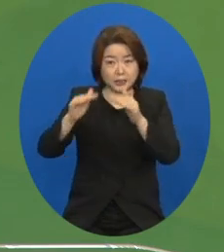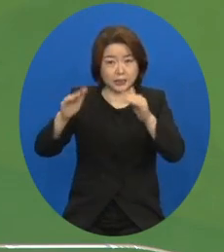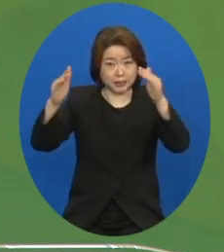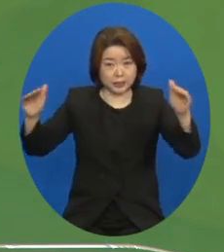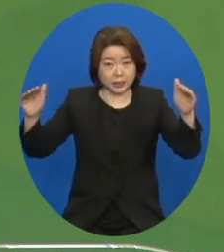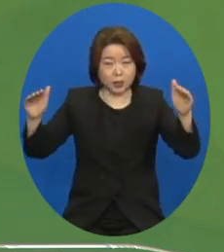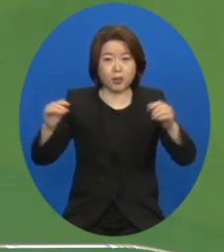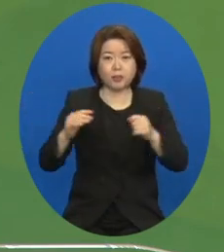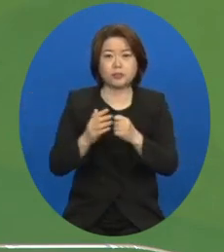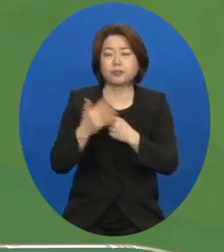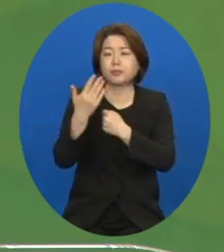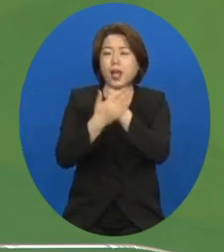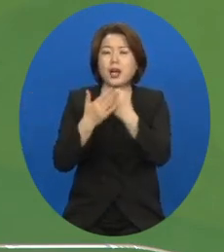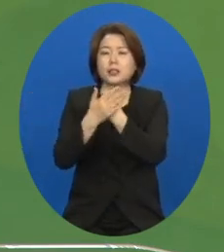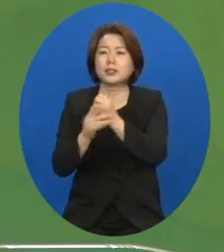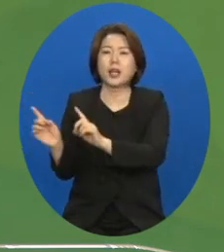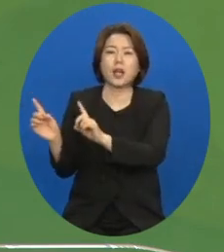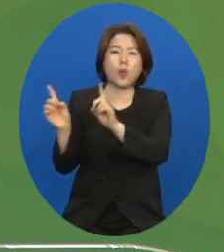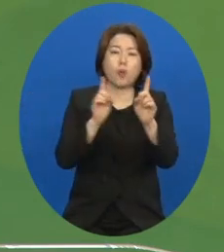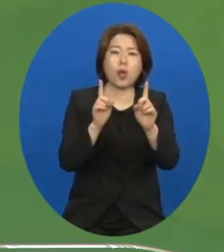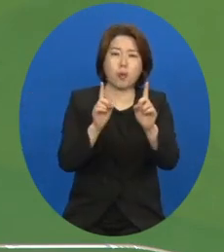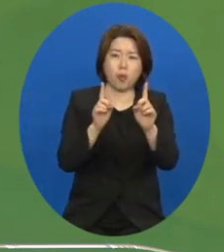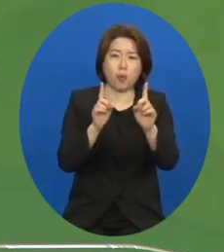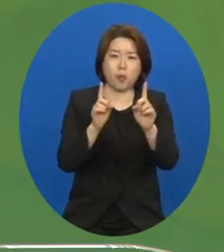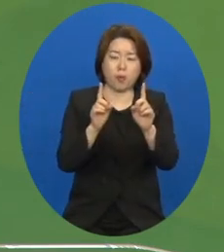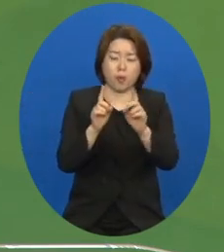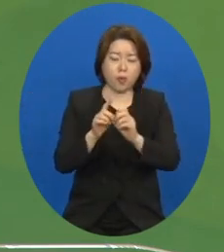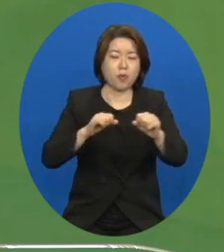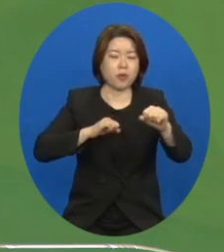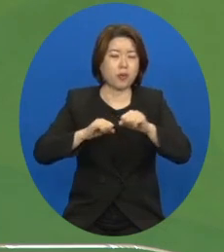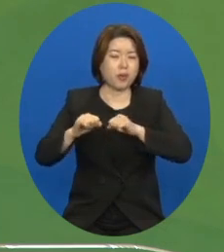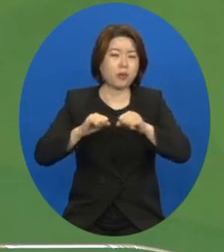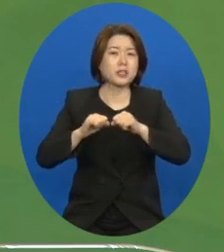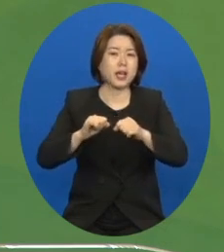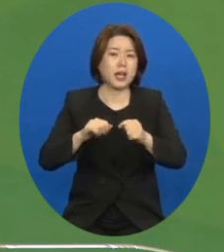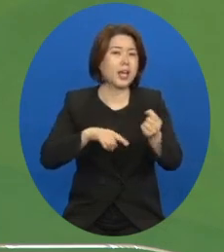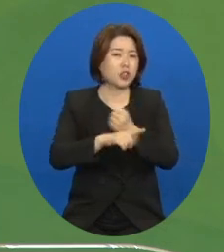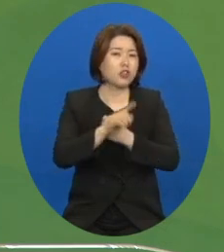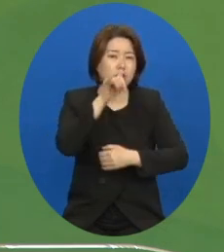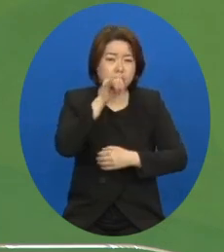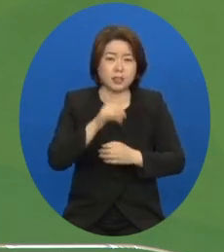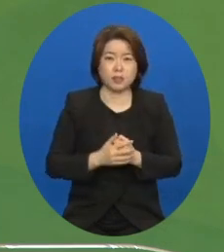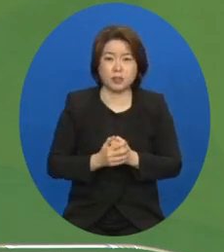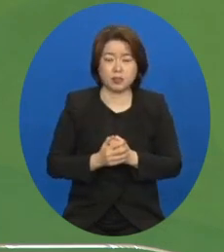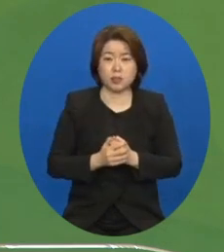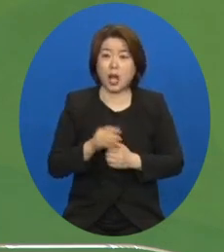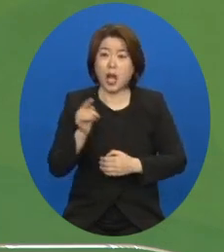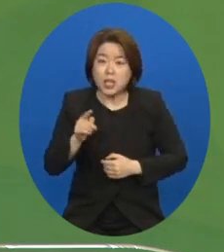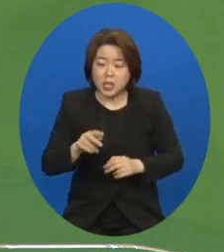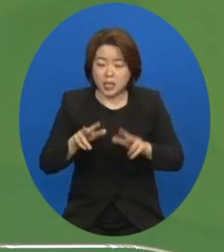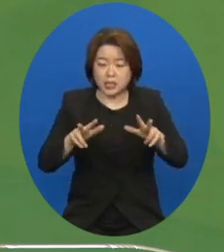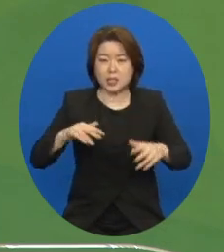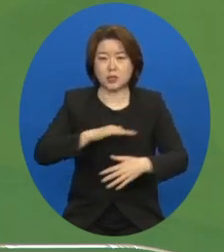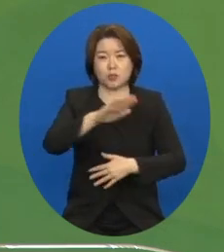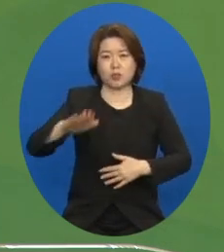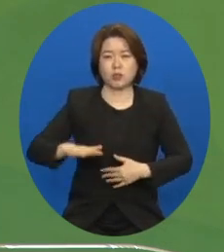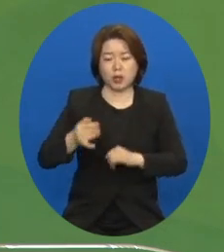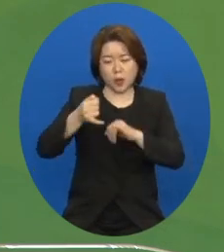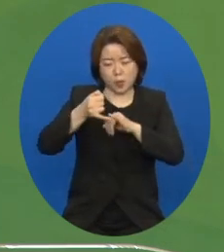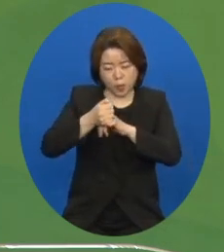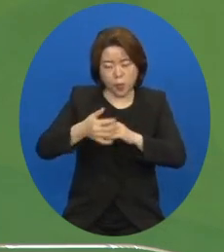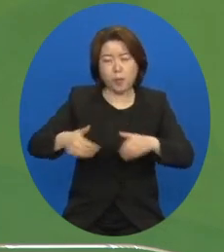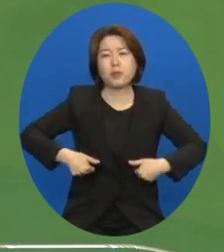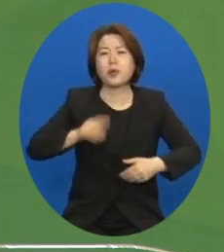이 은혜의 회복의 역사의 이유입니다. 이것이 바로 지금 우리가 정말 붙잡아야